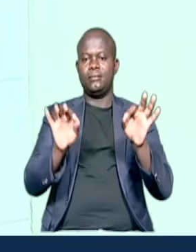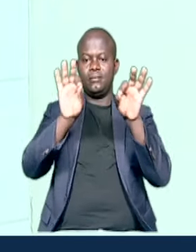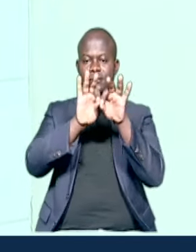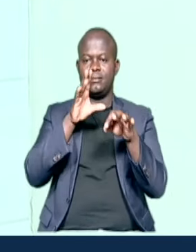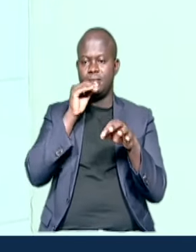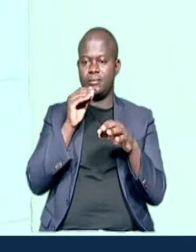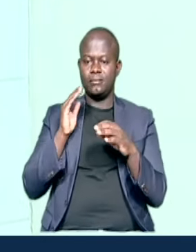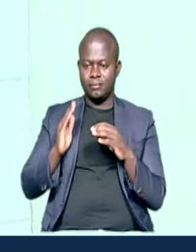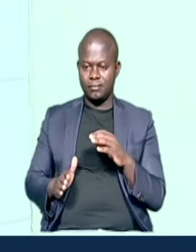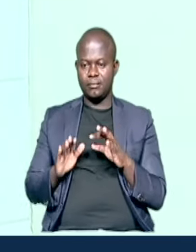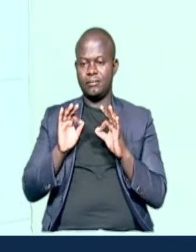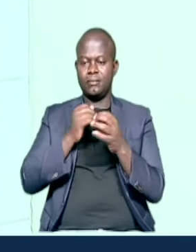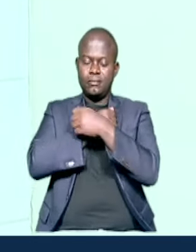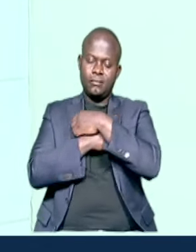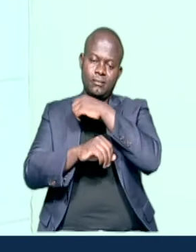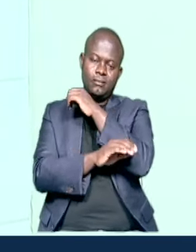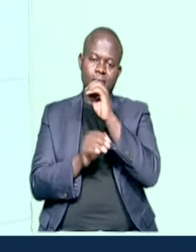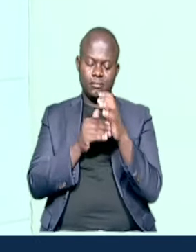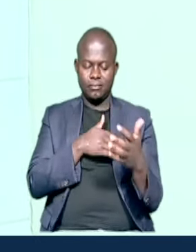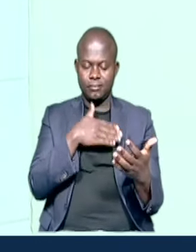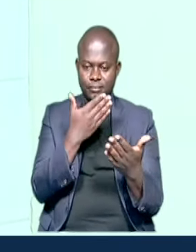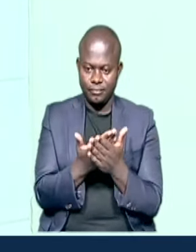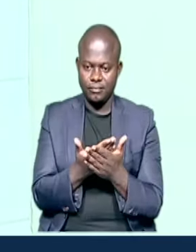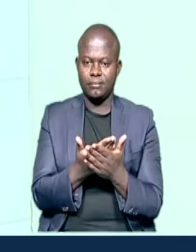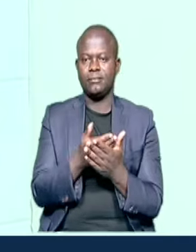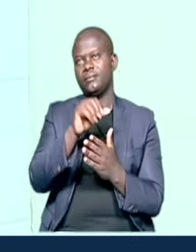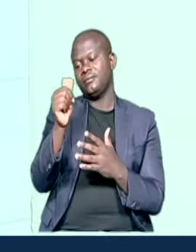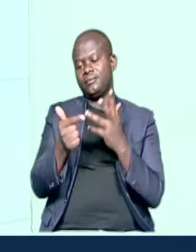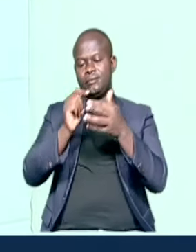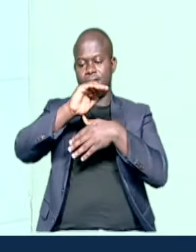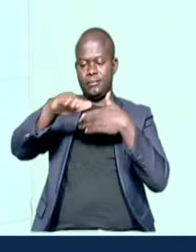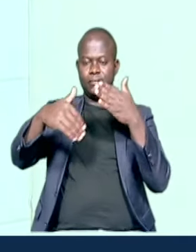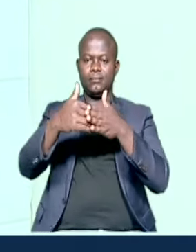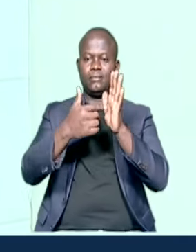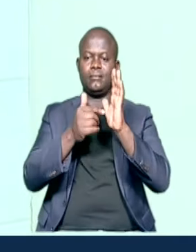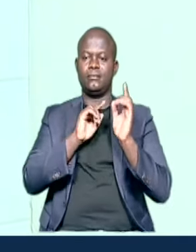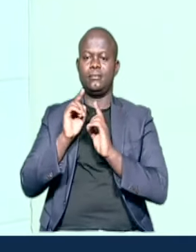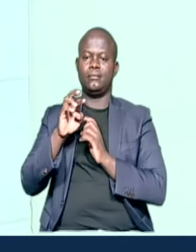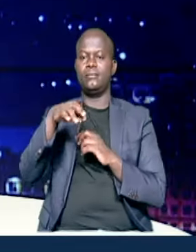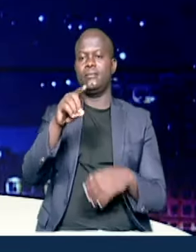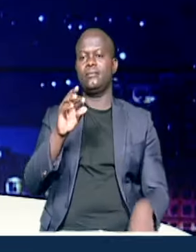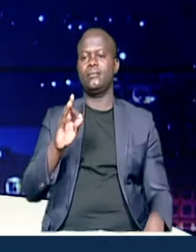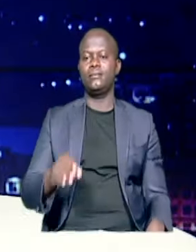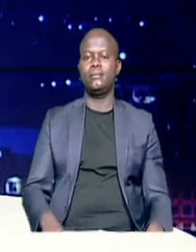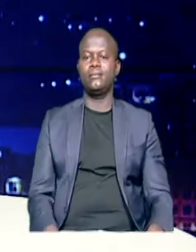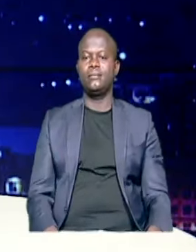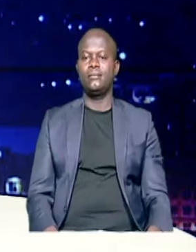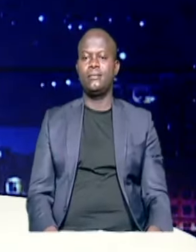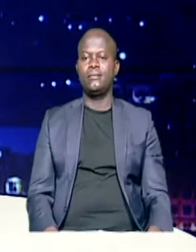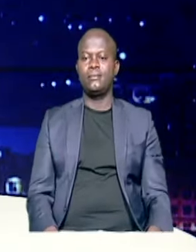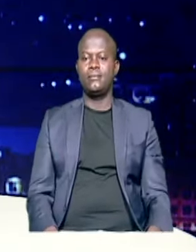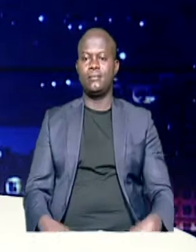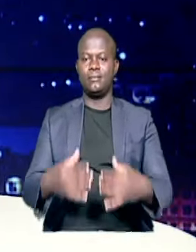nababwiye z'ikinyabupfura zo gukunda igihugu zo kwitanga n'ibindi byose biranga umusirikare wa RDF